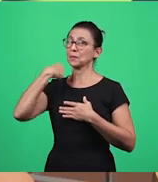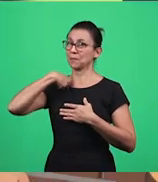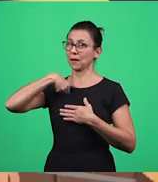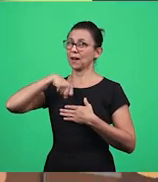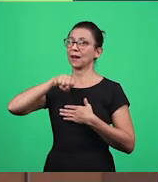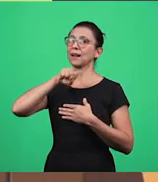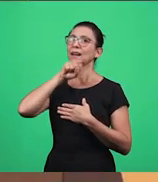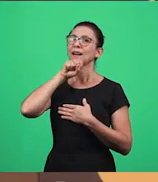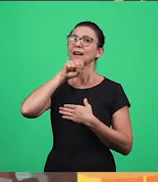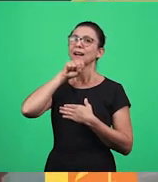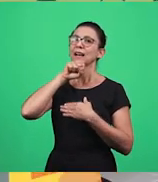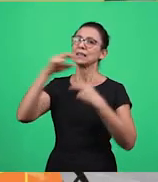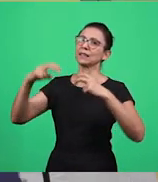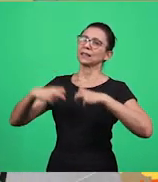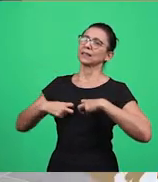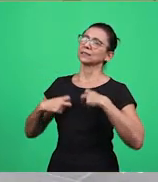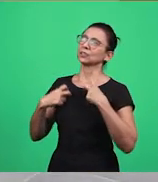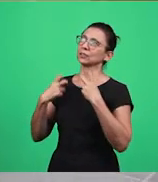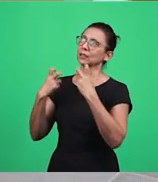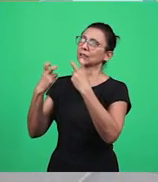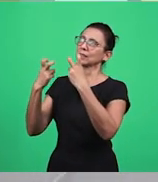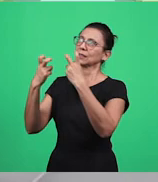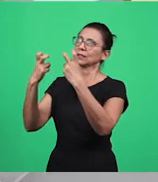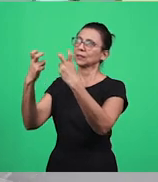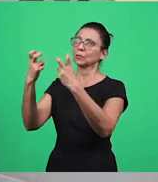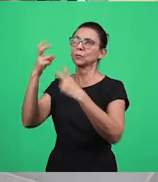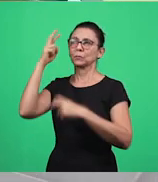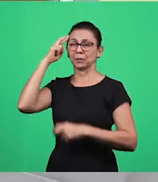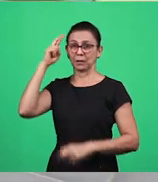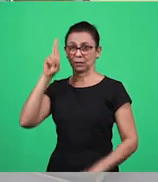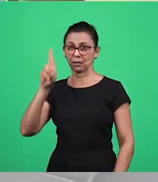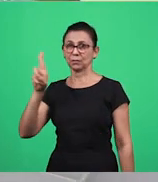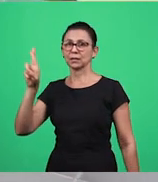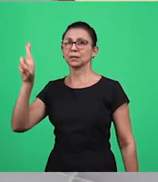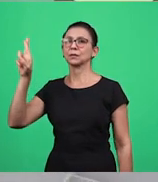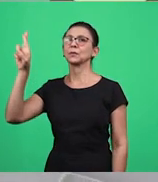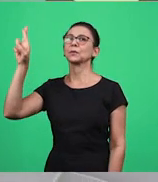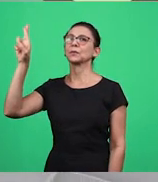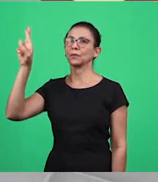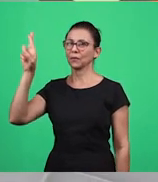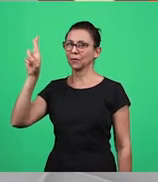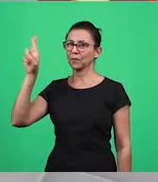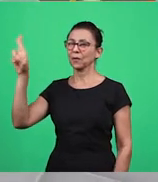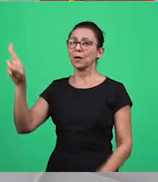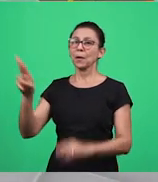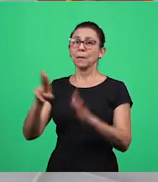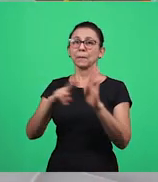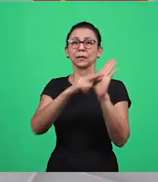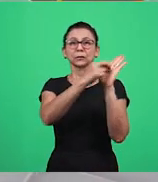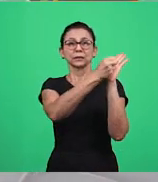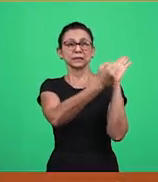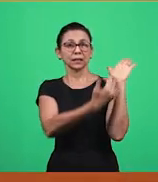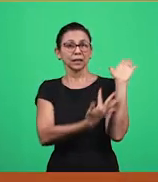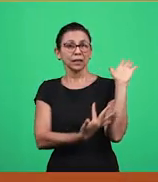Бог мой, Отец мой, к Тебе взываю я, Господь мой.